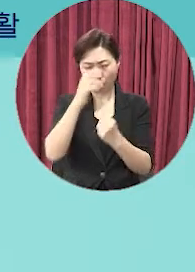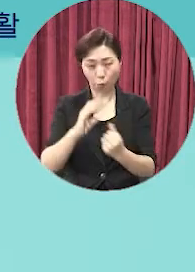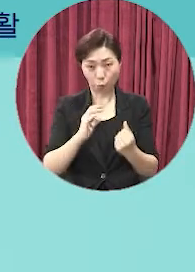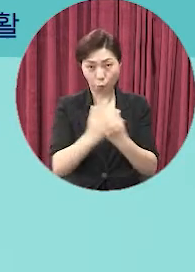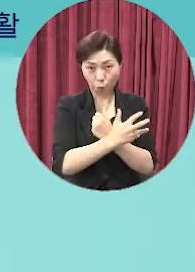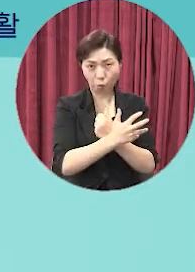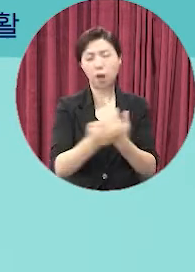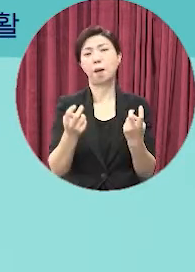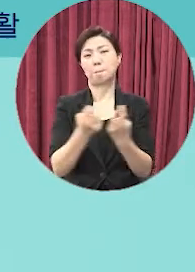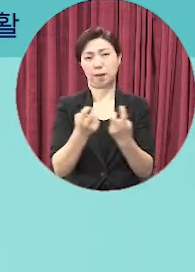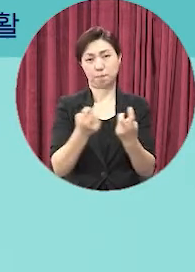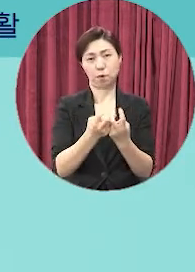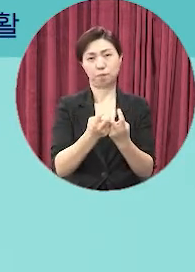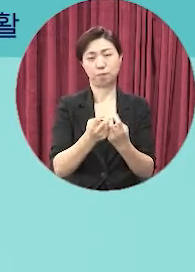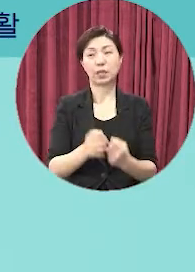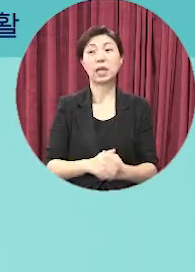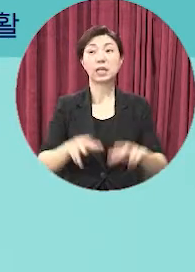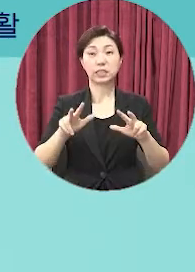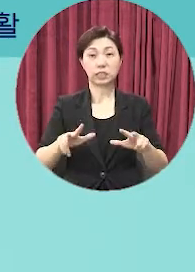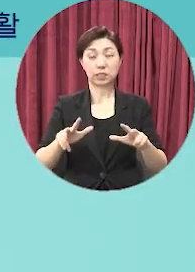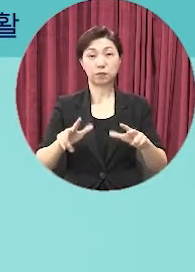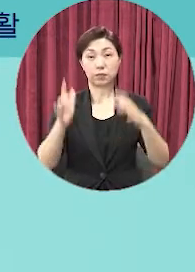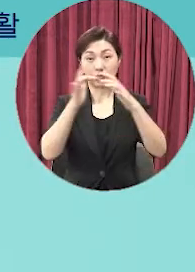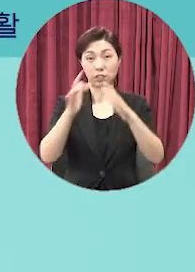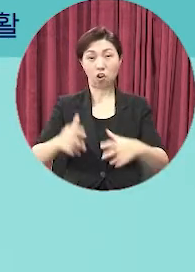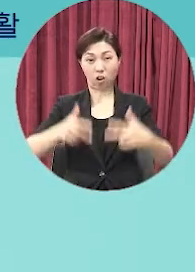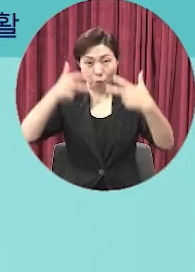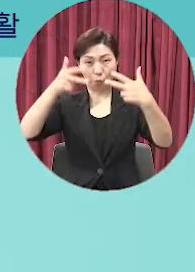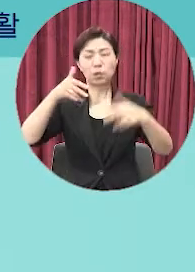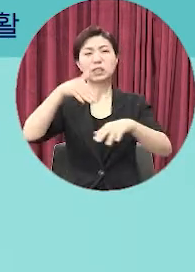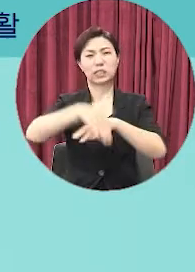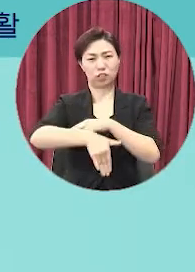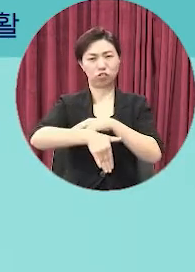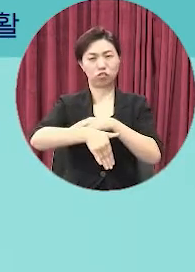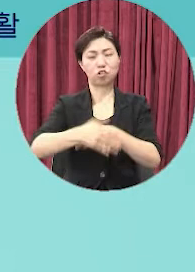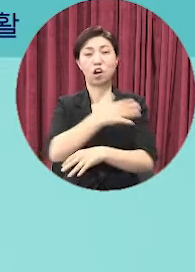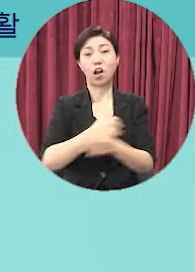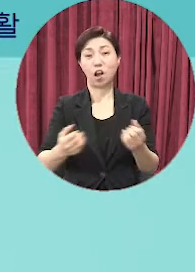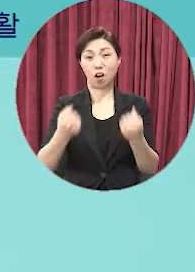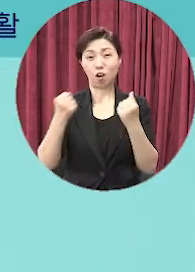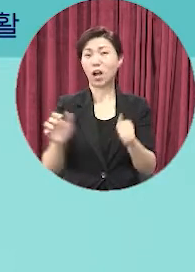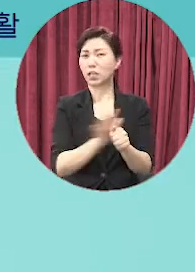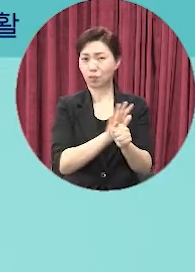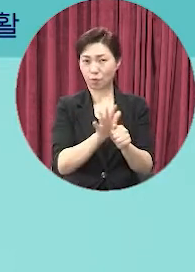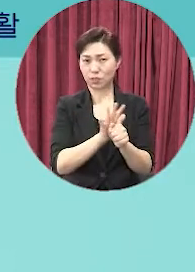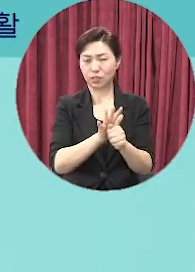건강보건관리 서비스가 어떻게 제공되고 있는지 또 요구도가 어떤지 현황을